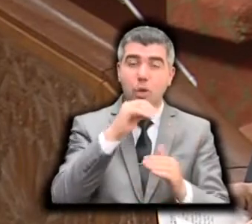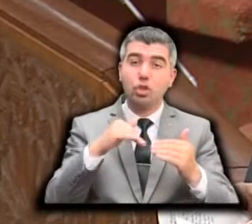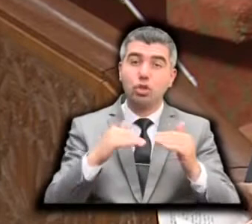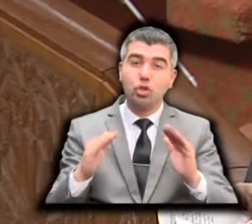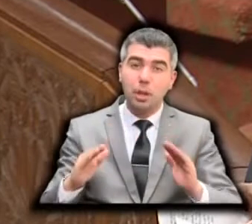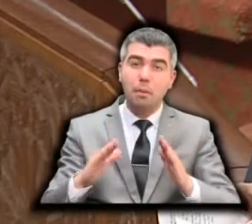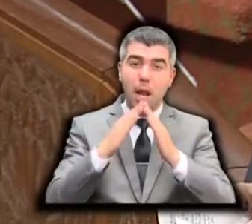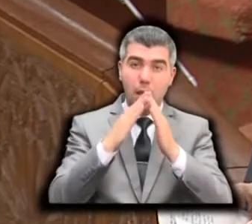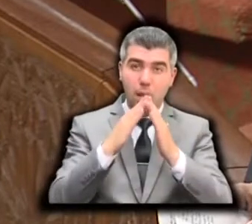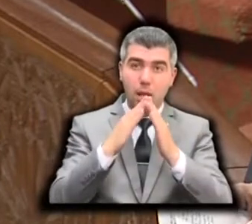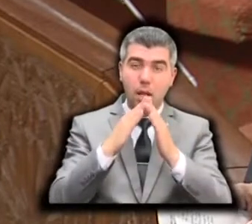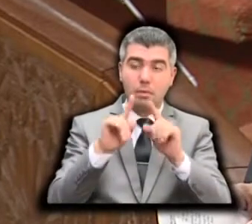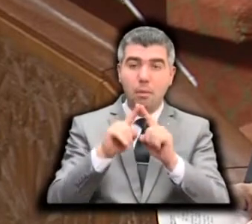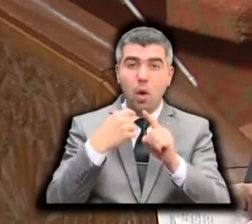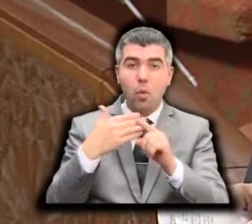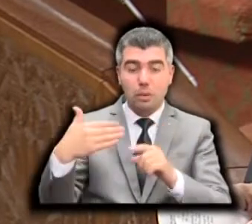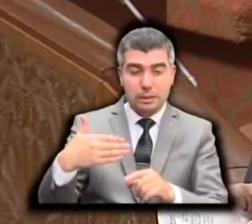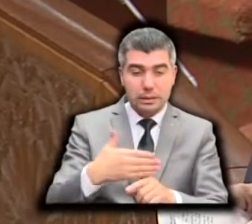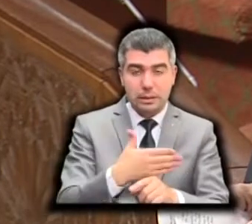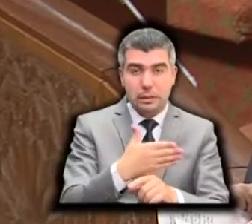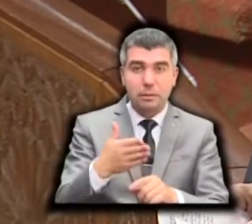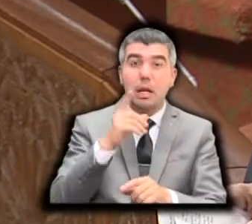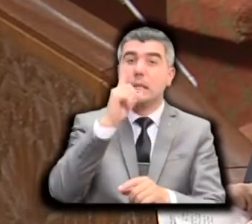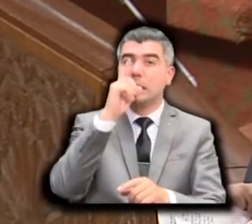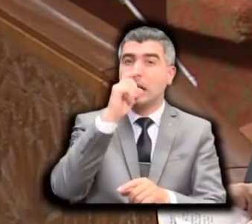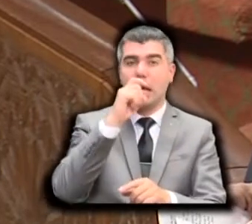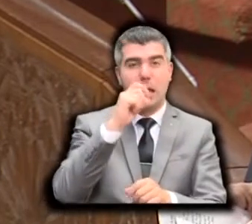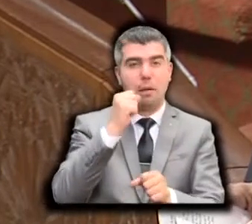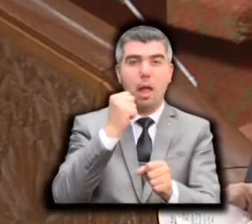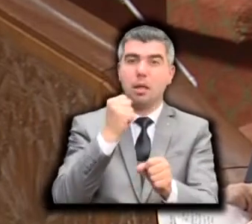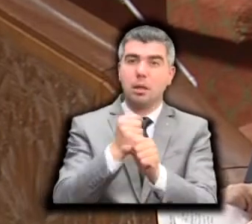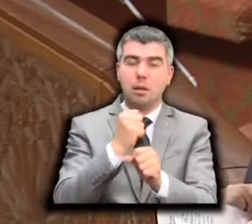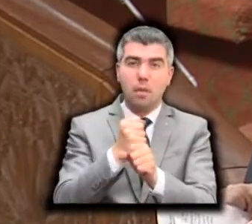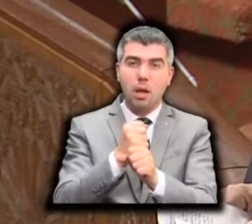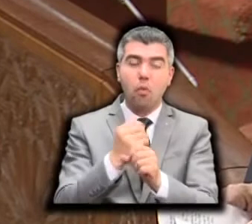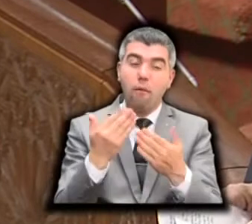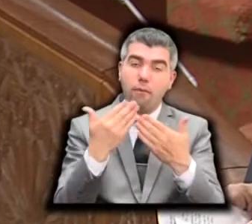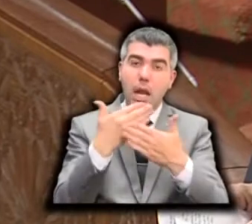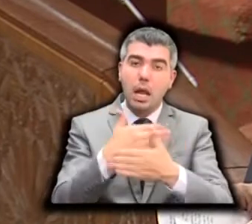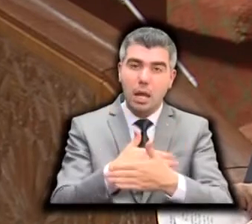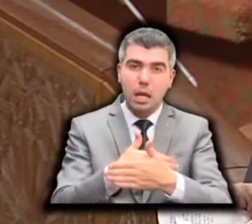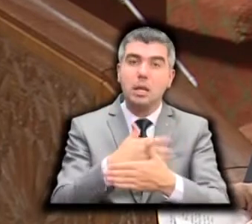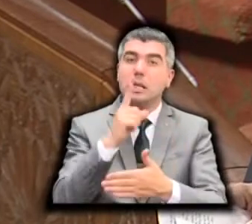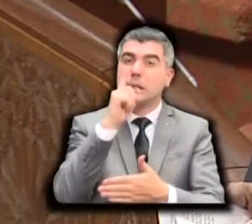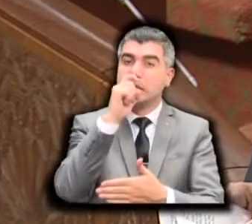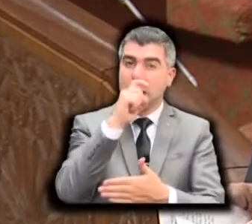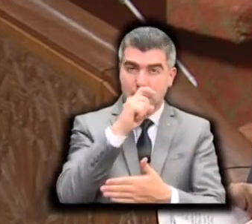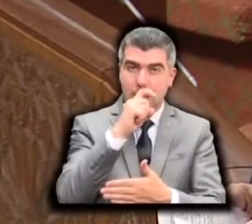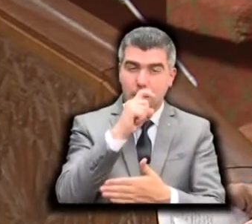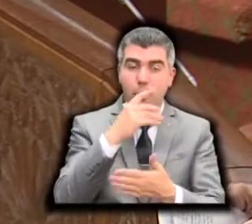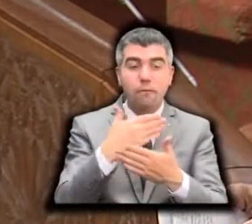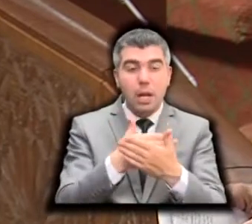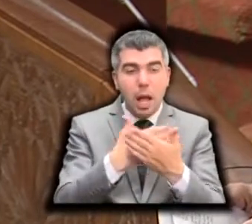عندك طريق مصنفه يصعب حتى الاشتغال في ليلا، تتكون مضطر تشتغل في النهار لان ما تتكونش